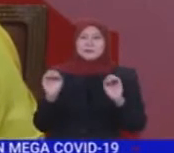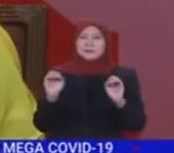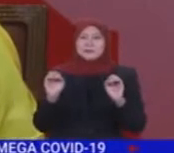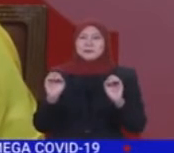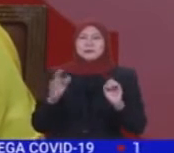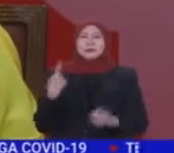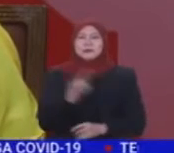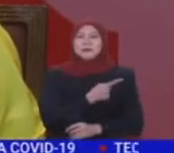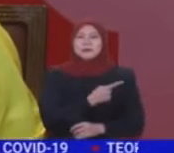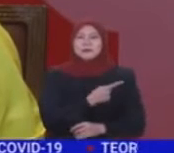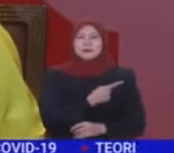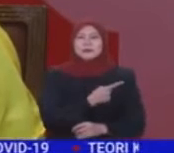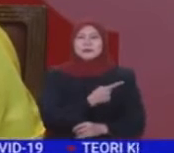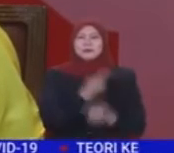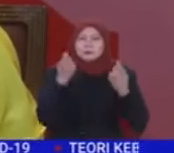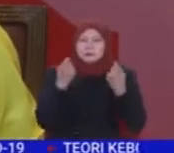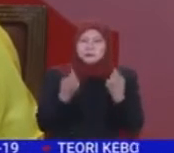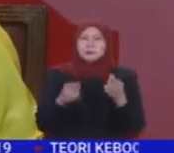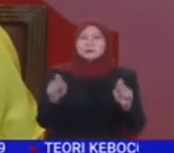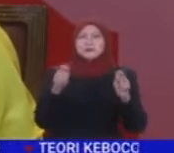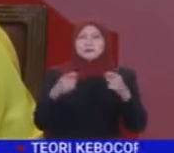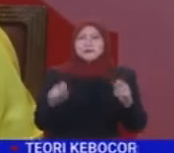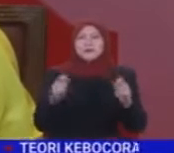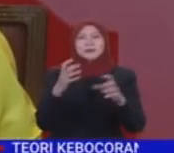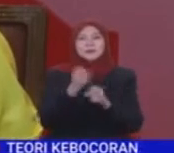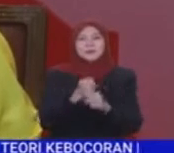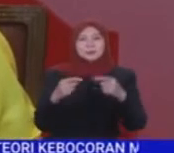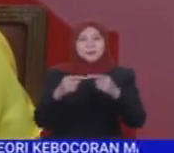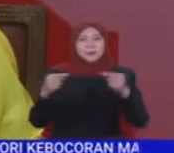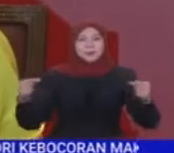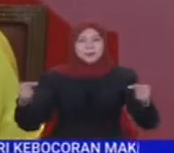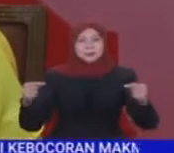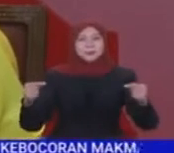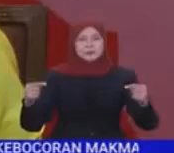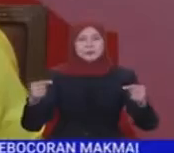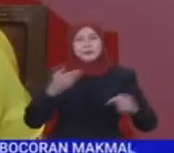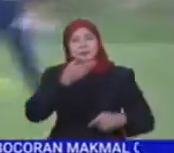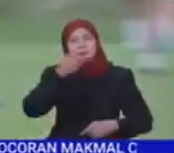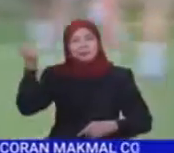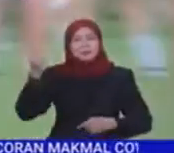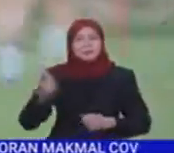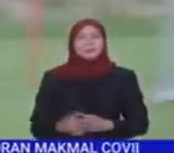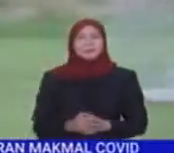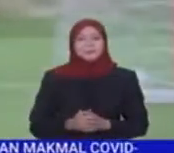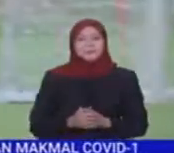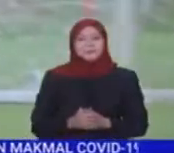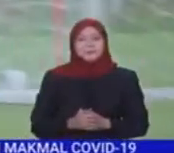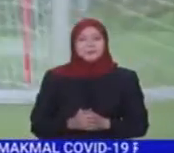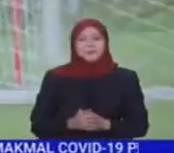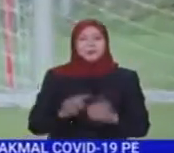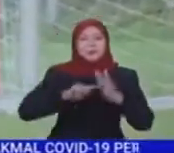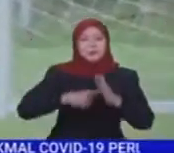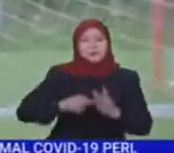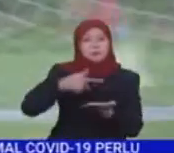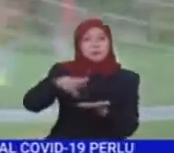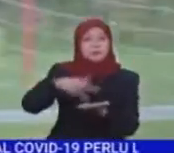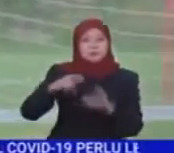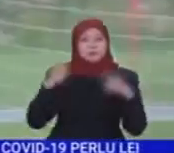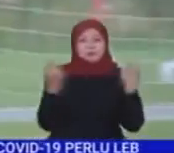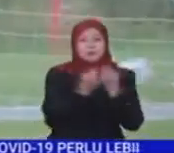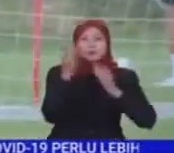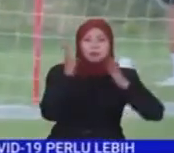untuk kami semua cuba mendapatkan keputusan menentang Bahrain nanti tu. Sepak